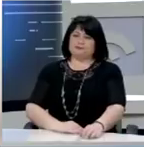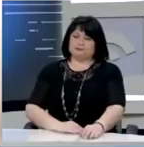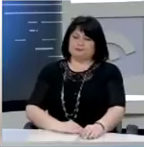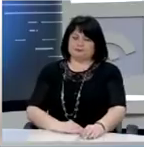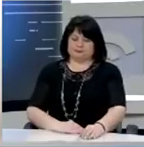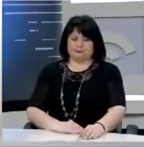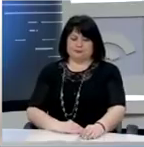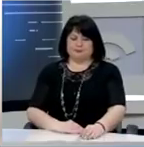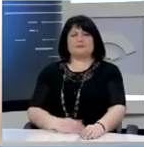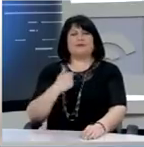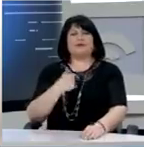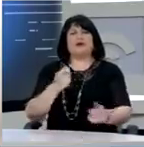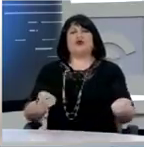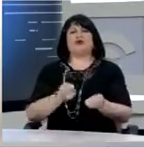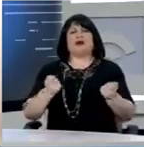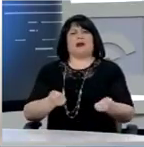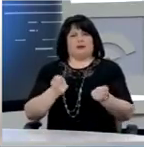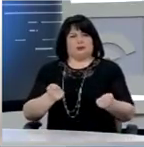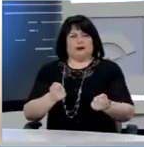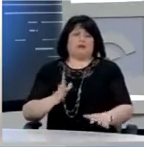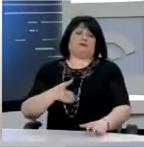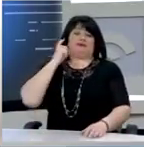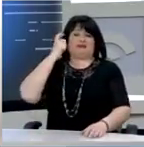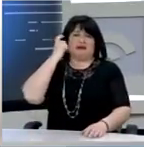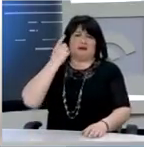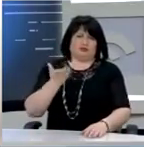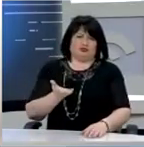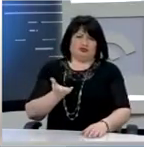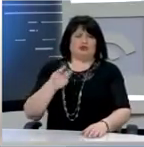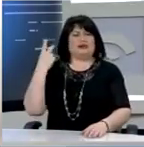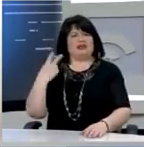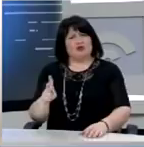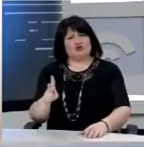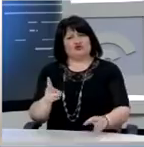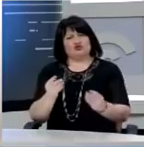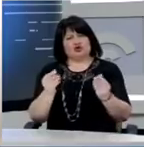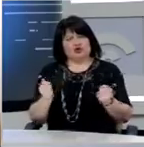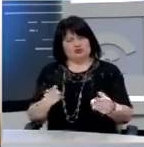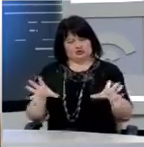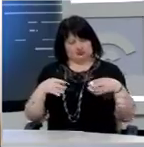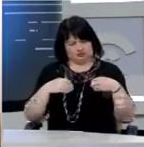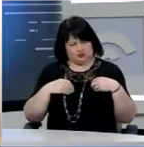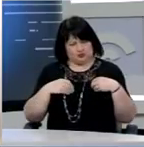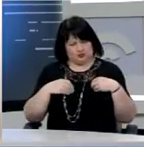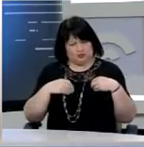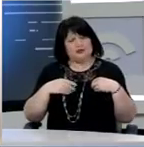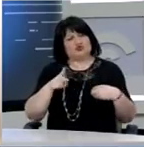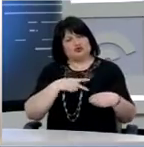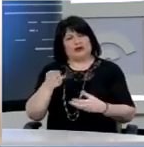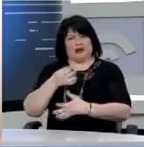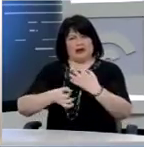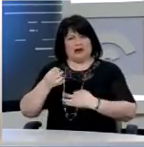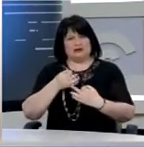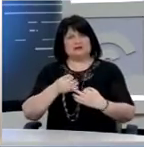Ό,τι κάναμε λοιπόν εμείς, ακόμα και αν υποθέσουμε πλήρως τη δική σας λογική, αν υιοθετήσουμε πλήρως τη δική σας λογική, είναι